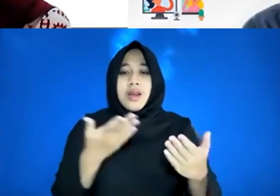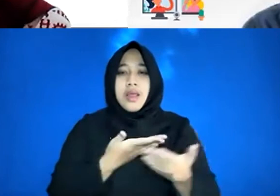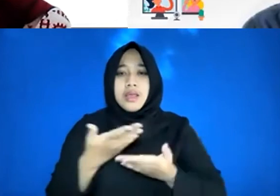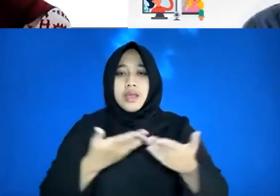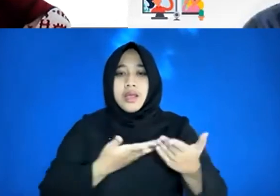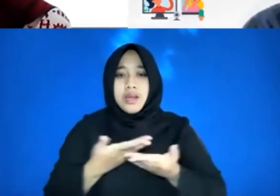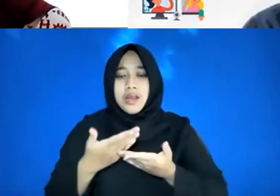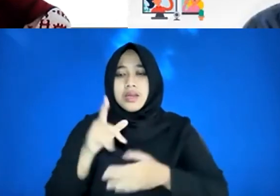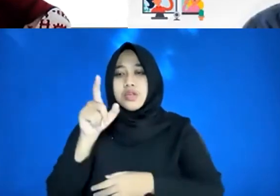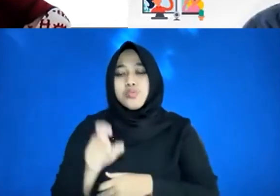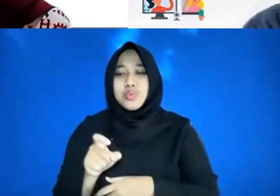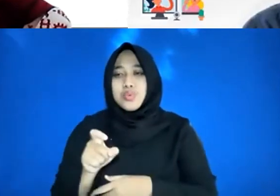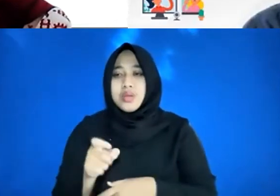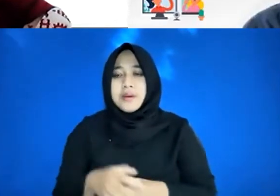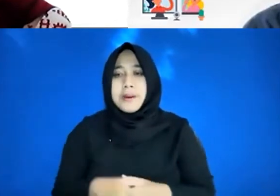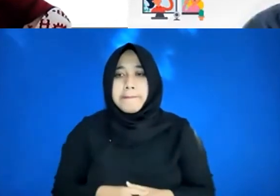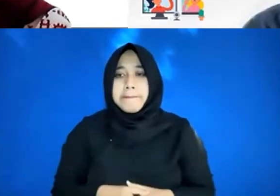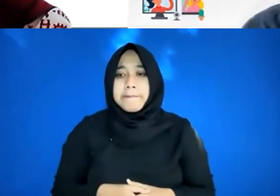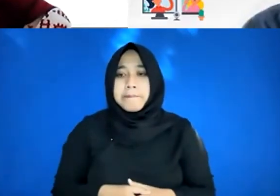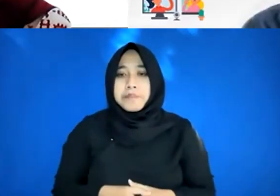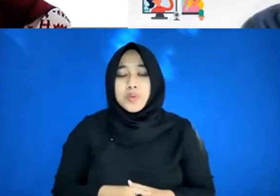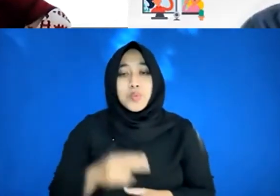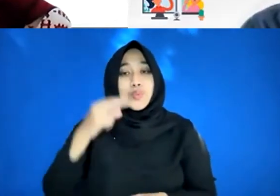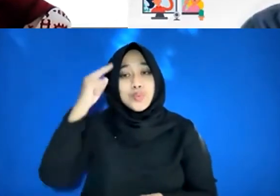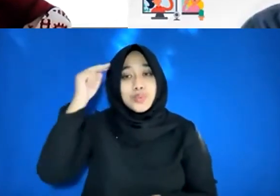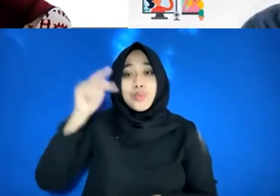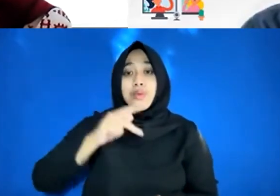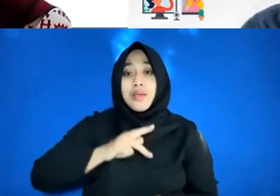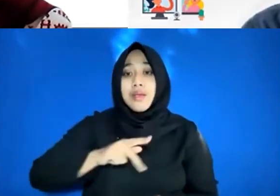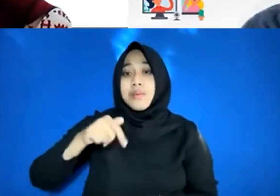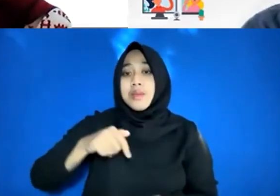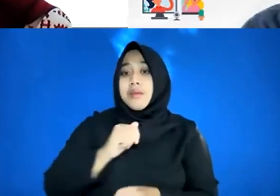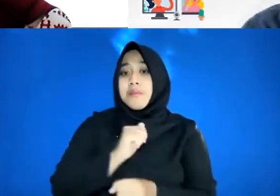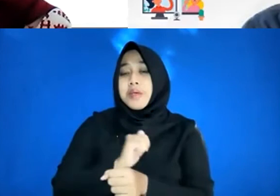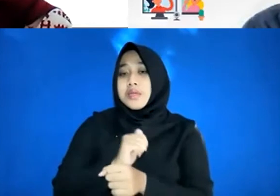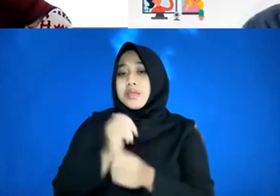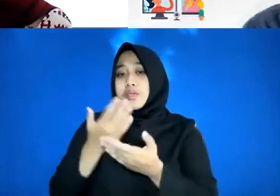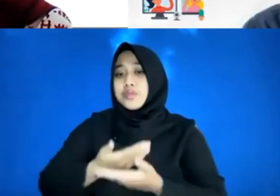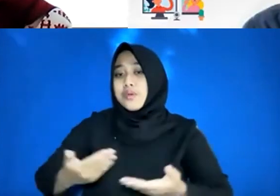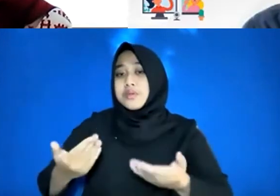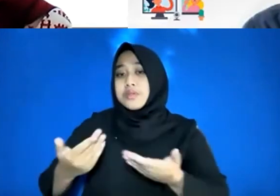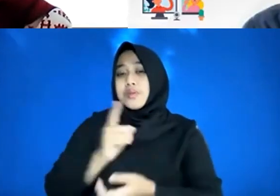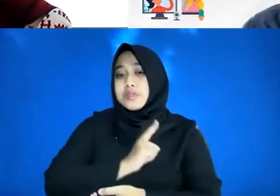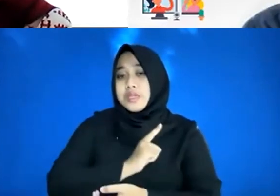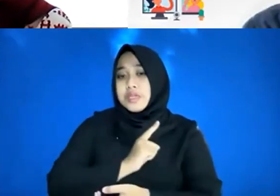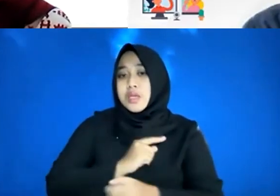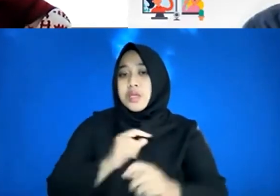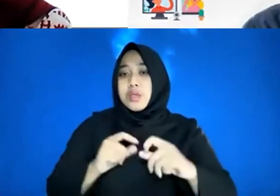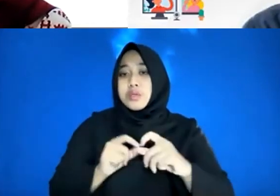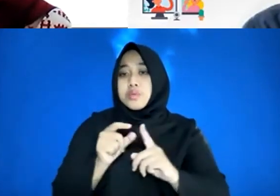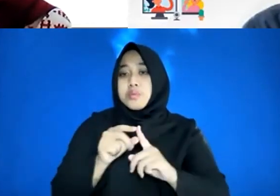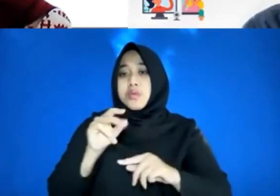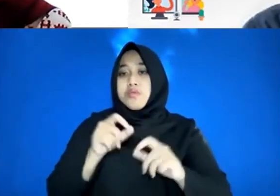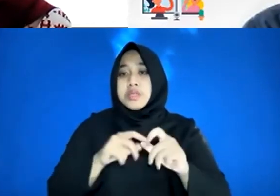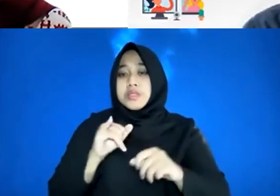yang dibutuhkan oleh anak. Sedang bagi kami pekerja sosial sendiri ataupun supervisor sendiri itu